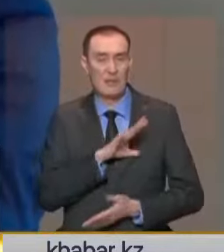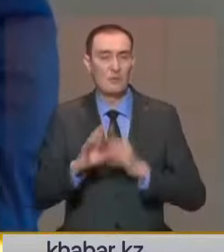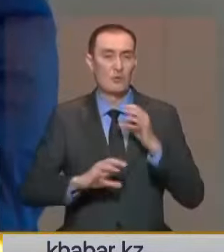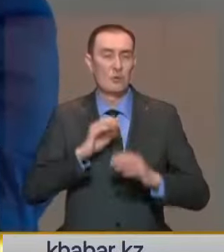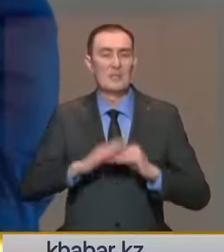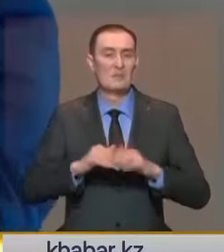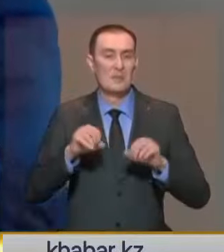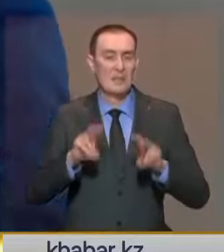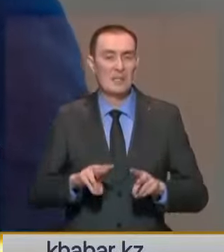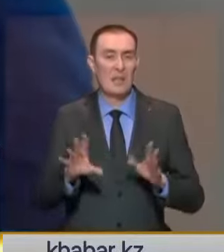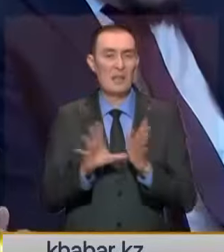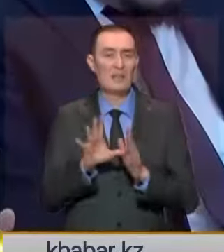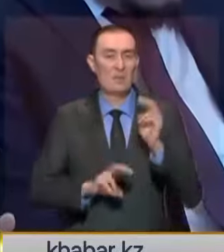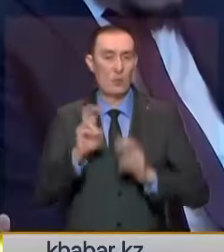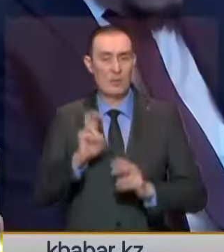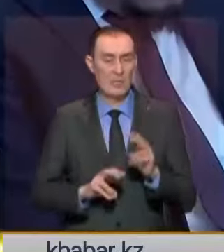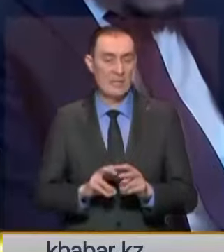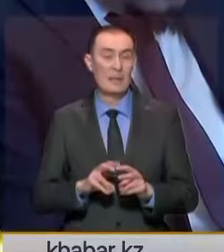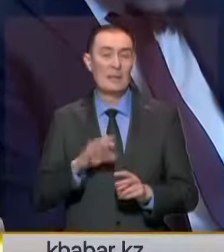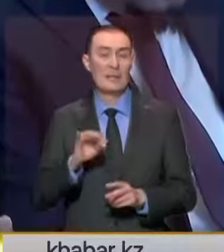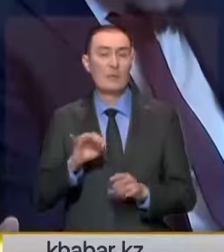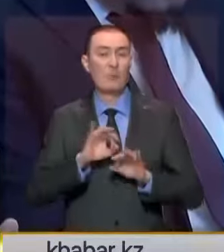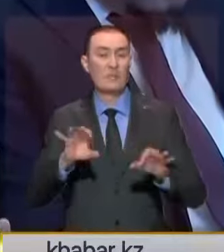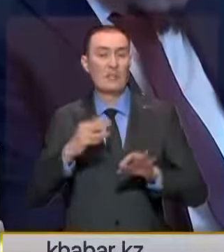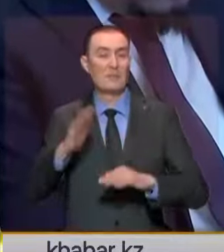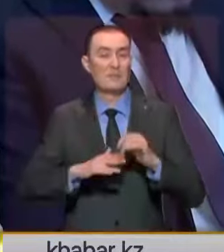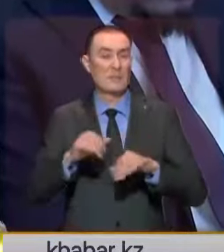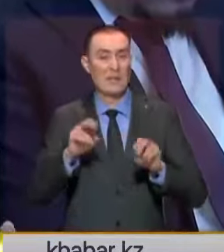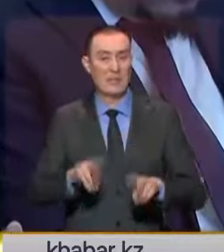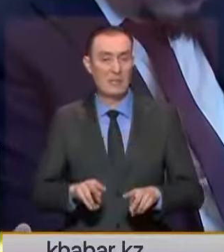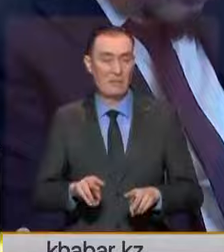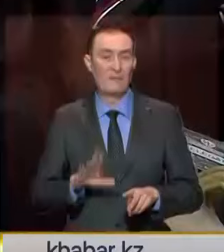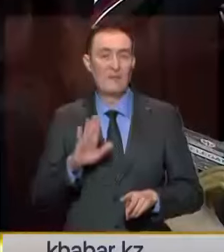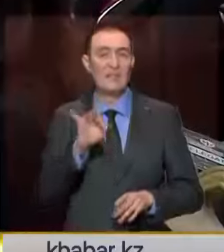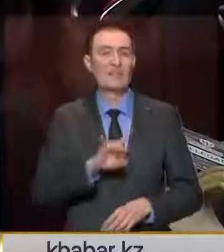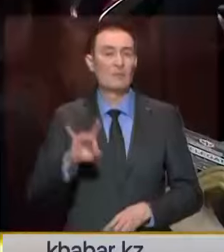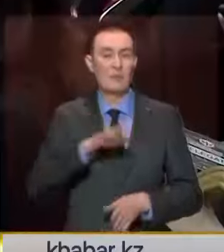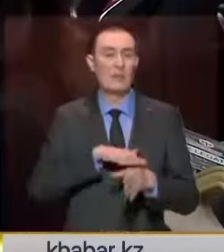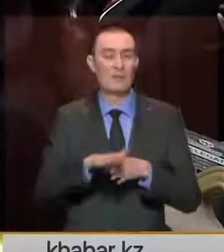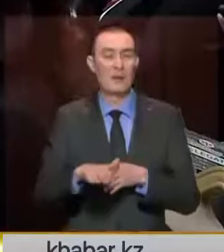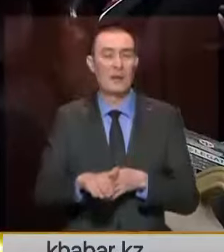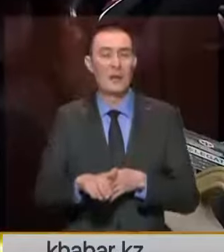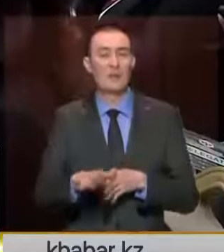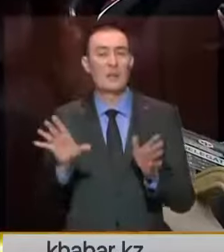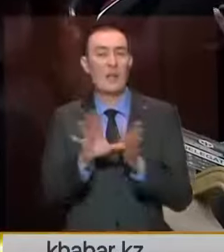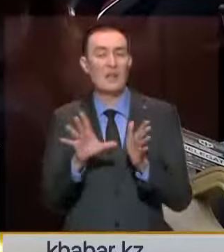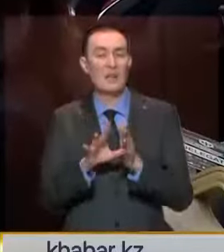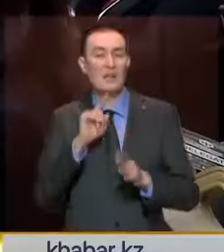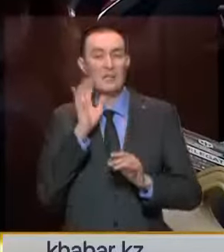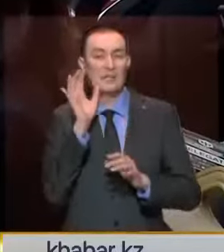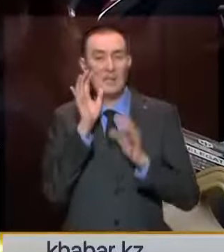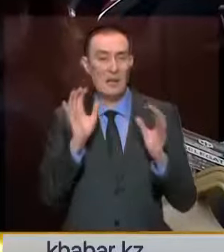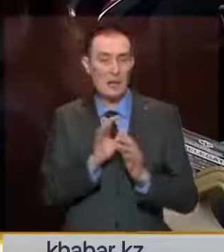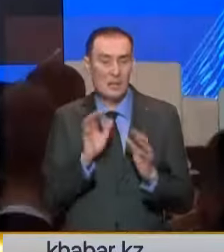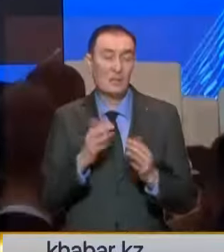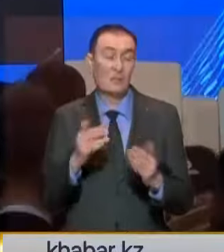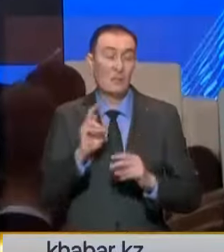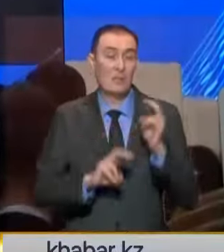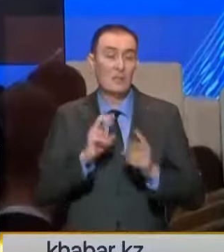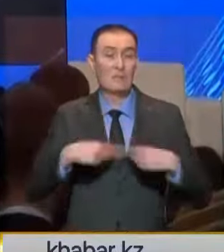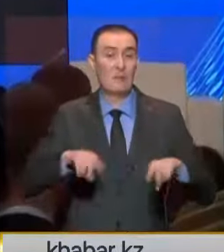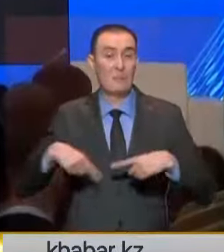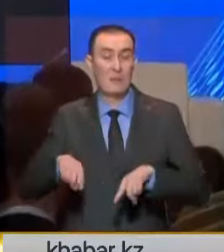международные эксперты энергетической отрасли. И вот по словам специалистов, в республике реализуется политика энергосохранения. На сегодня многие